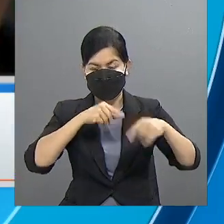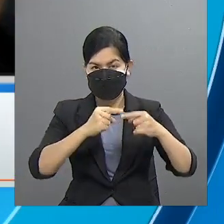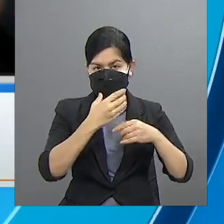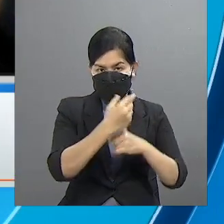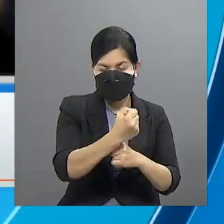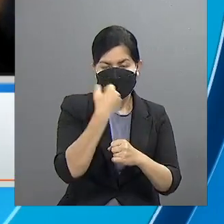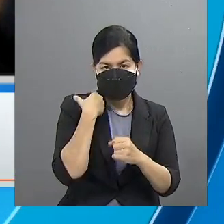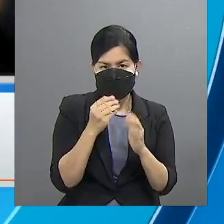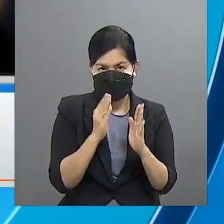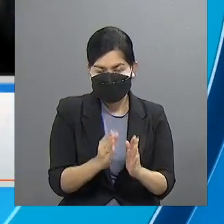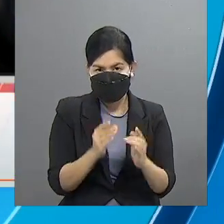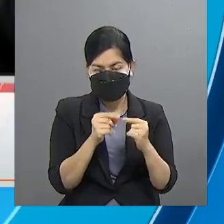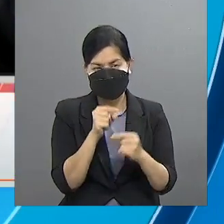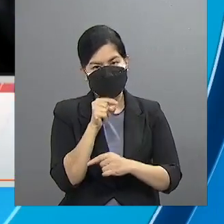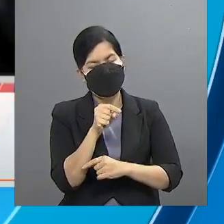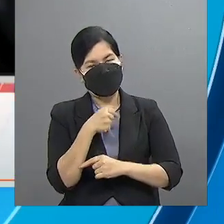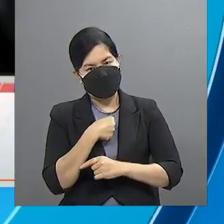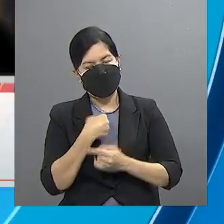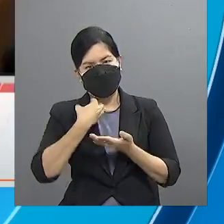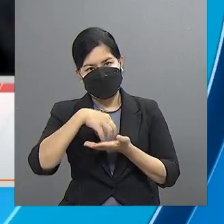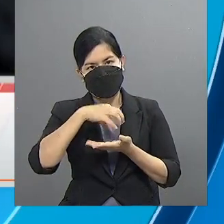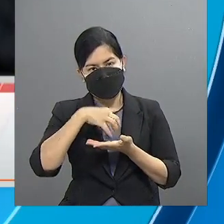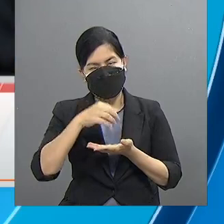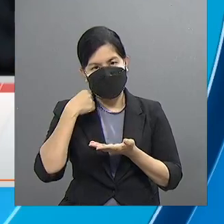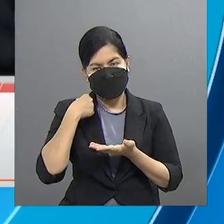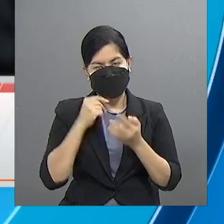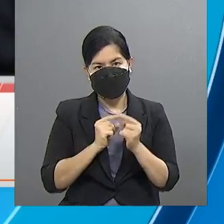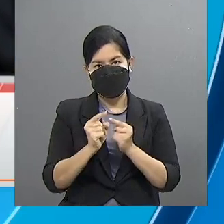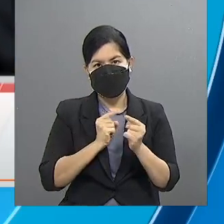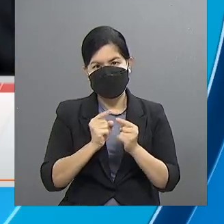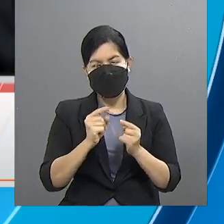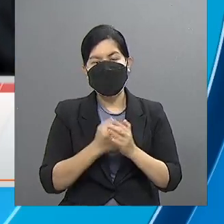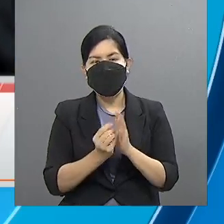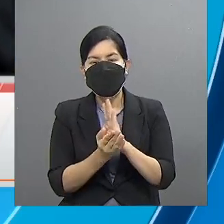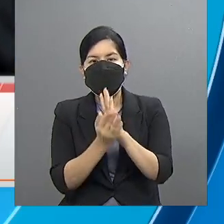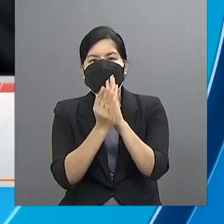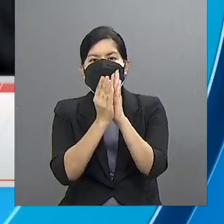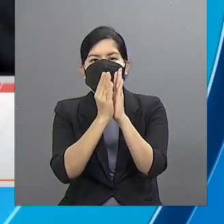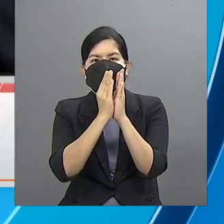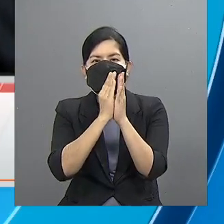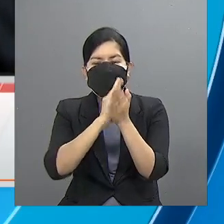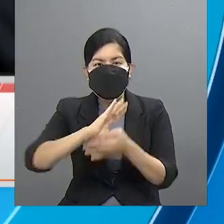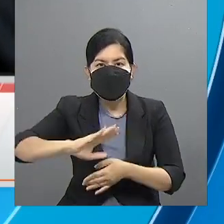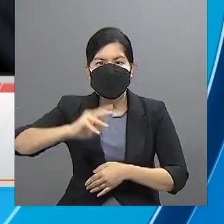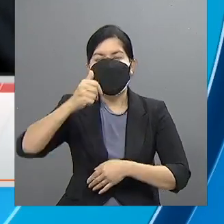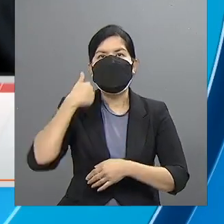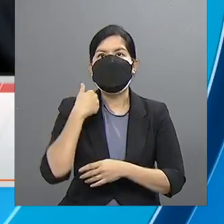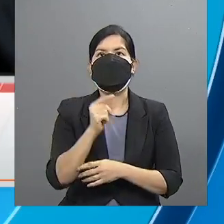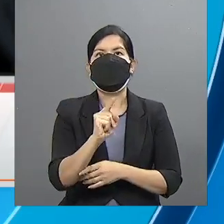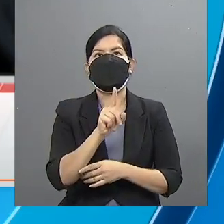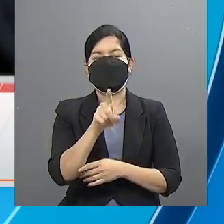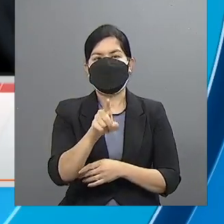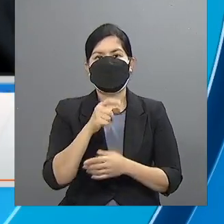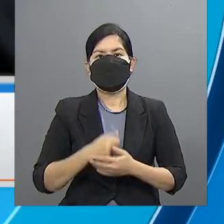การแบ่งปันพูดคุยแล้วก็บอกเล่าถึงเรื่องราวตัวเองแล้วพัฒนากลายมาเป็น Hearing Heart ได้ยังไงอะคะ